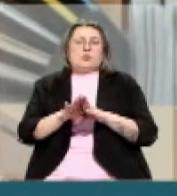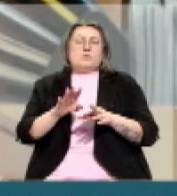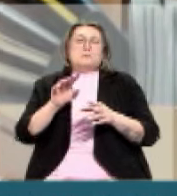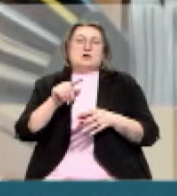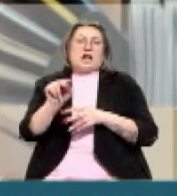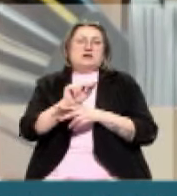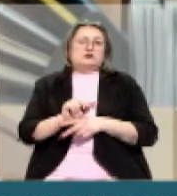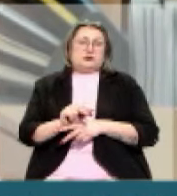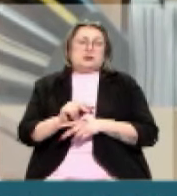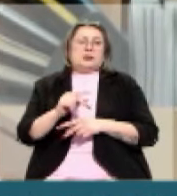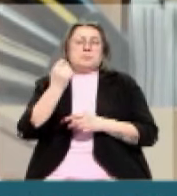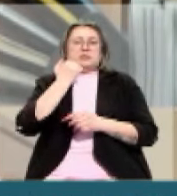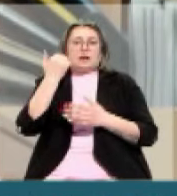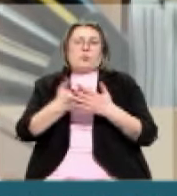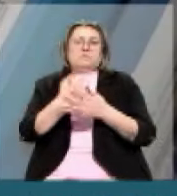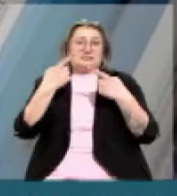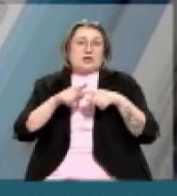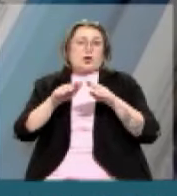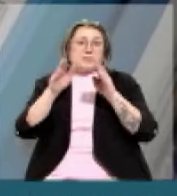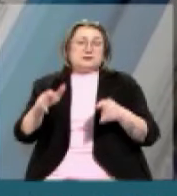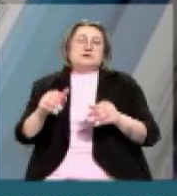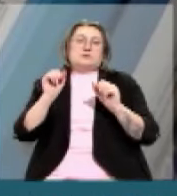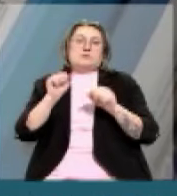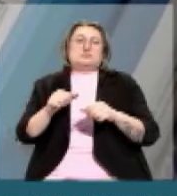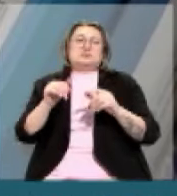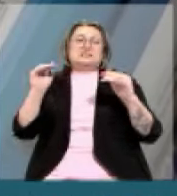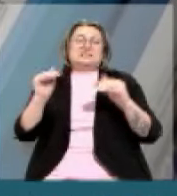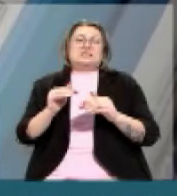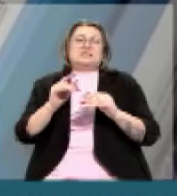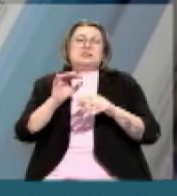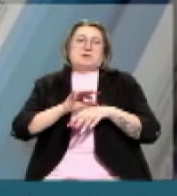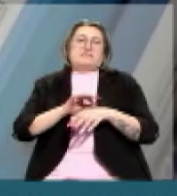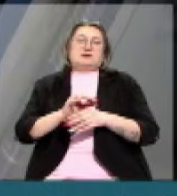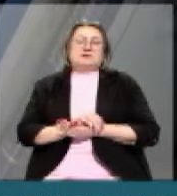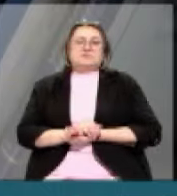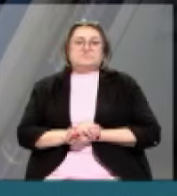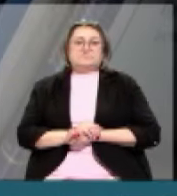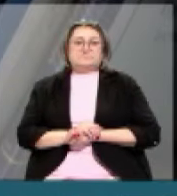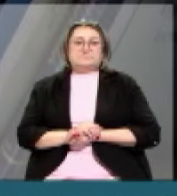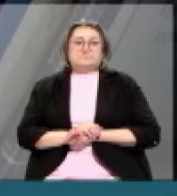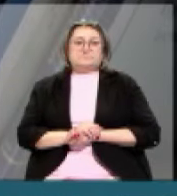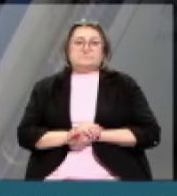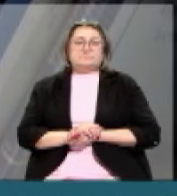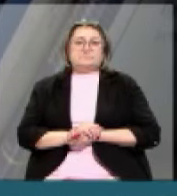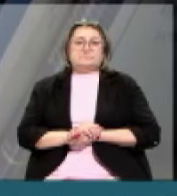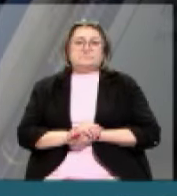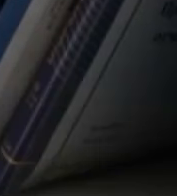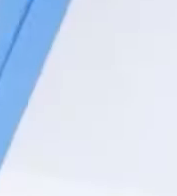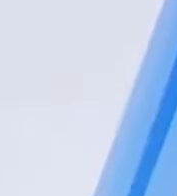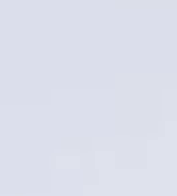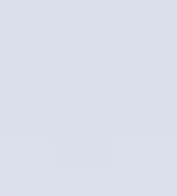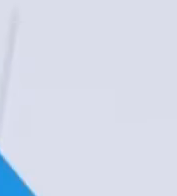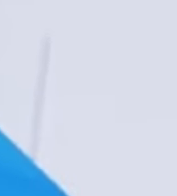жаңа технологиялардың арқасында өсімді азайтуға мүмкіндік бар, дейді. Шерхан Нұрханұлы, Алекс Сытник, Қостанай телеарнасы.